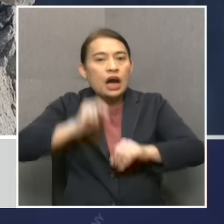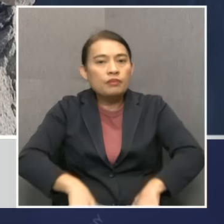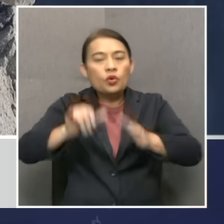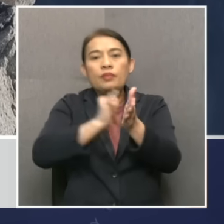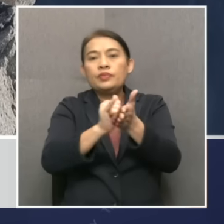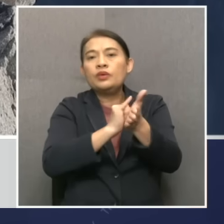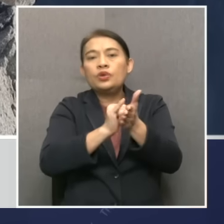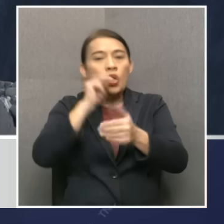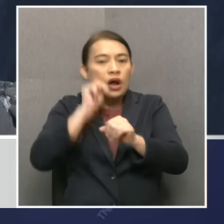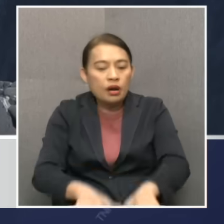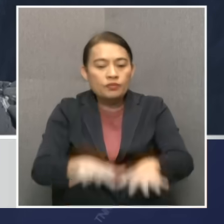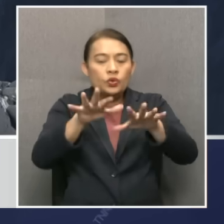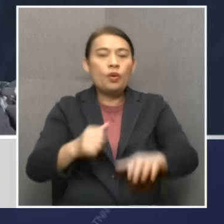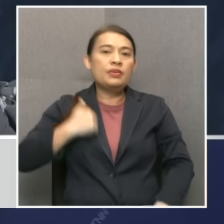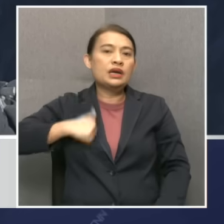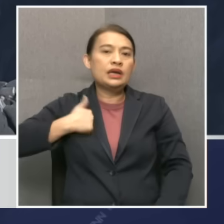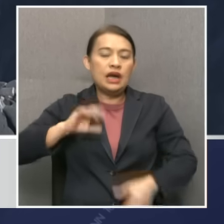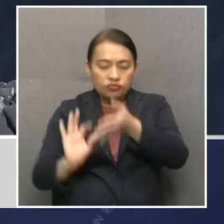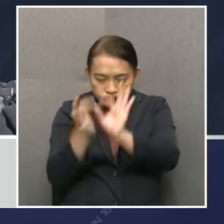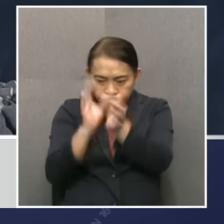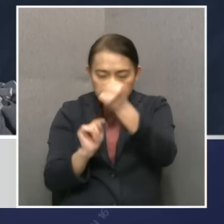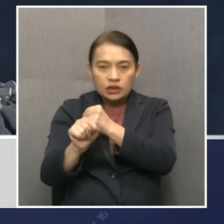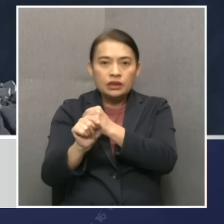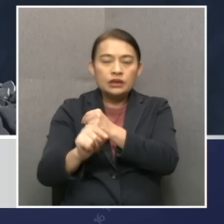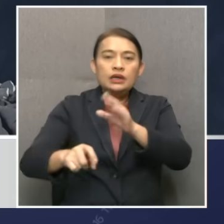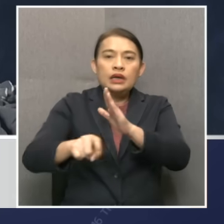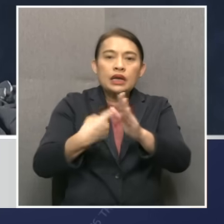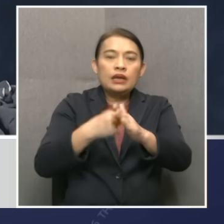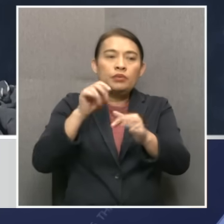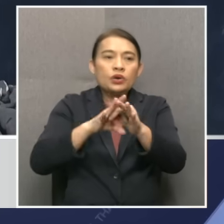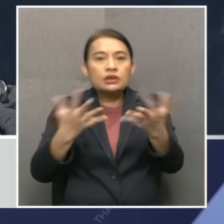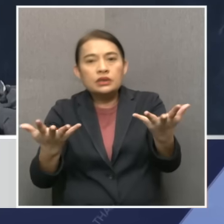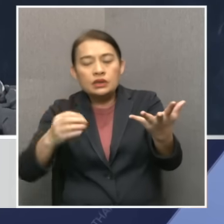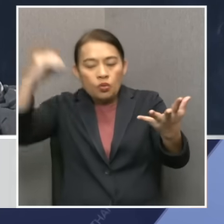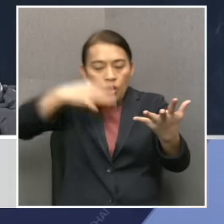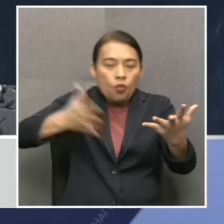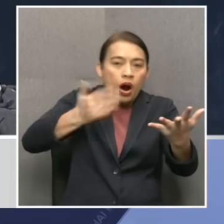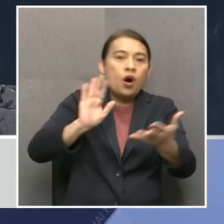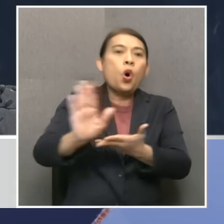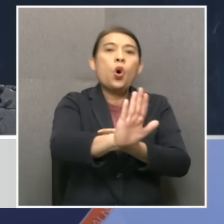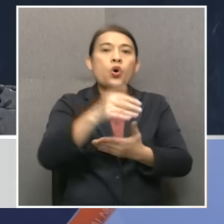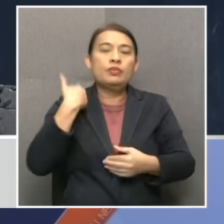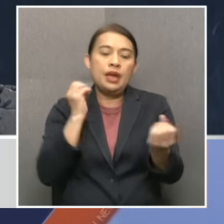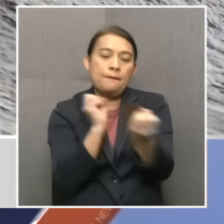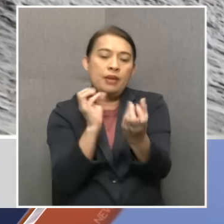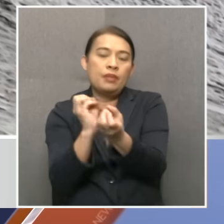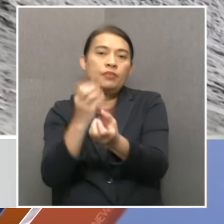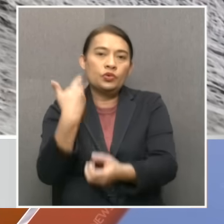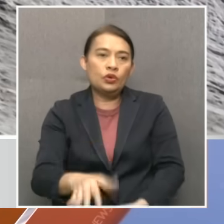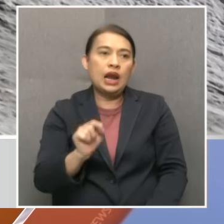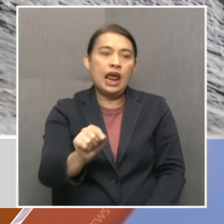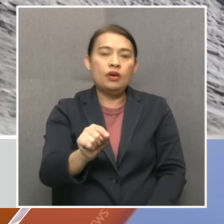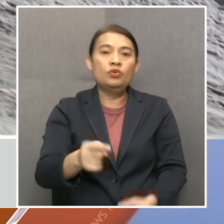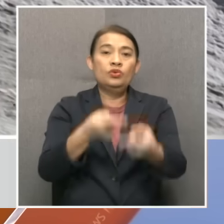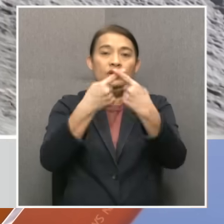ห็นไหมหรือแคนาดาไฟป่าเนี่ยพวกเนี้ยจะเกิดจากสาเหตุของปีเอลนีโนเนี่ยเขาเกิดอยู่แล้วแต่ว่าแน่นอนว่าอุณหภูมิที่สูง